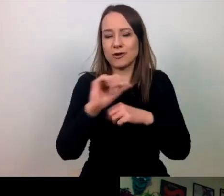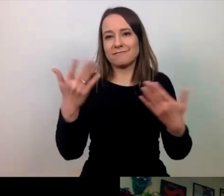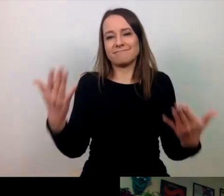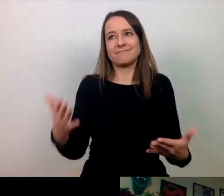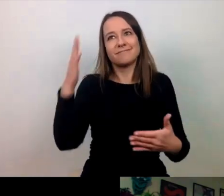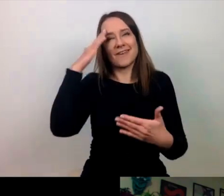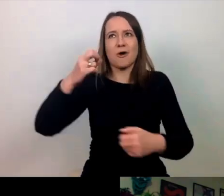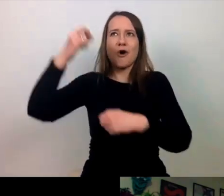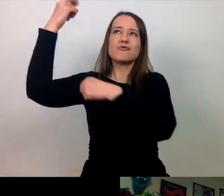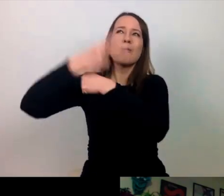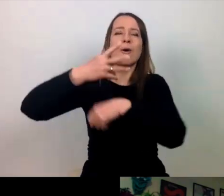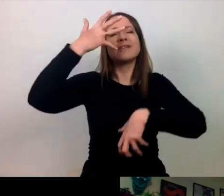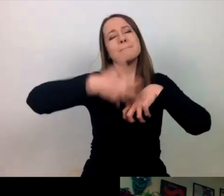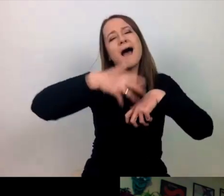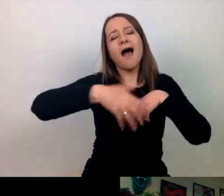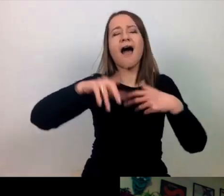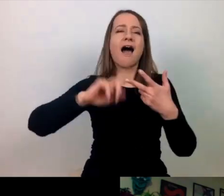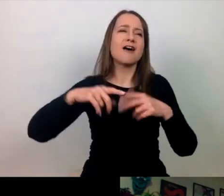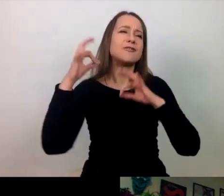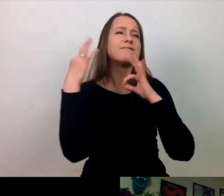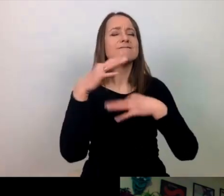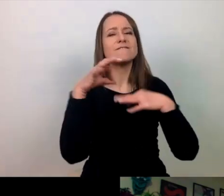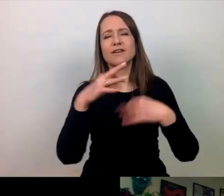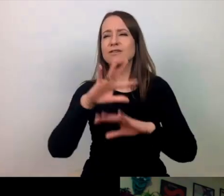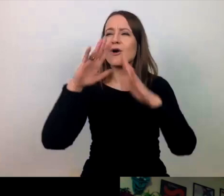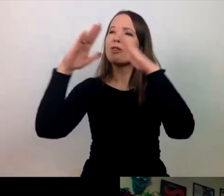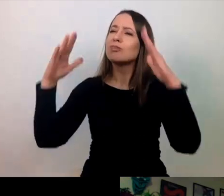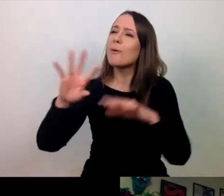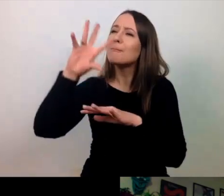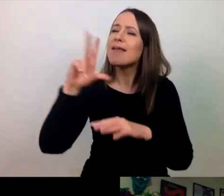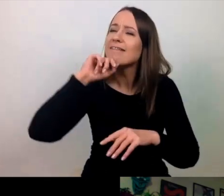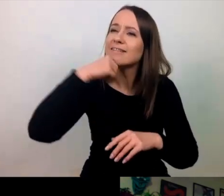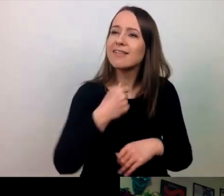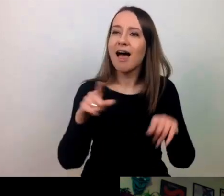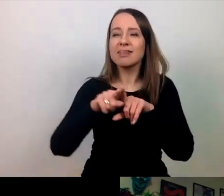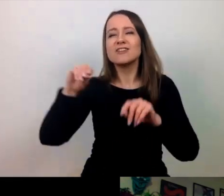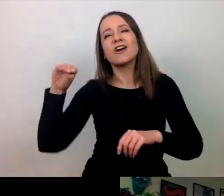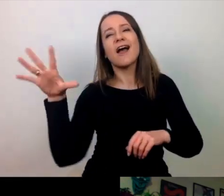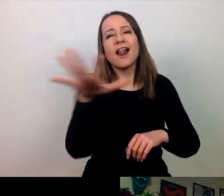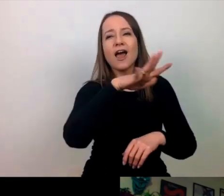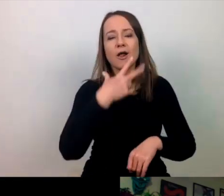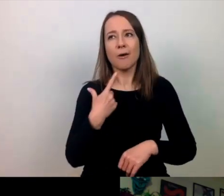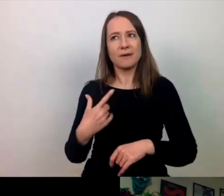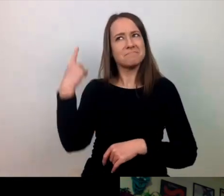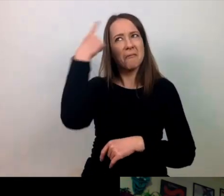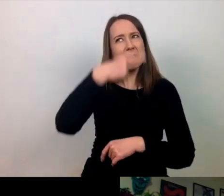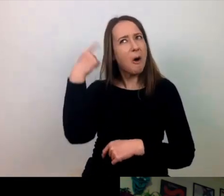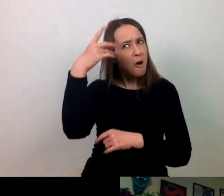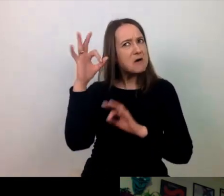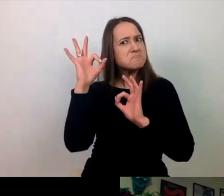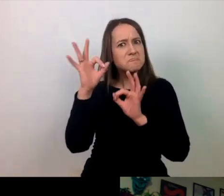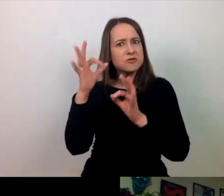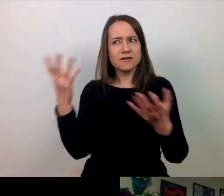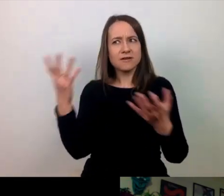makaron, wino, piękne stare domy i te krajobrazy, raczej dobra pogoda. No jednak każdy z nas